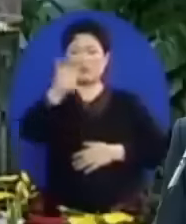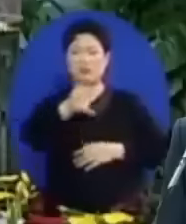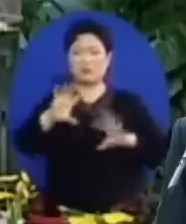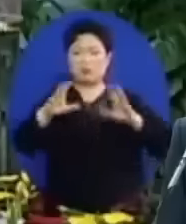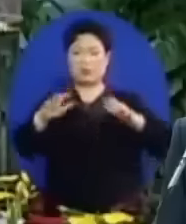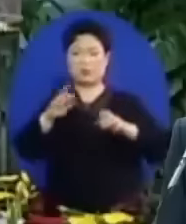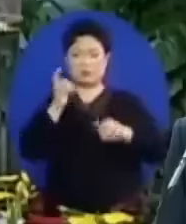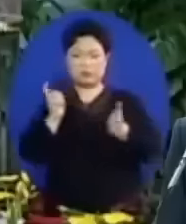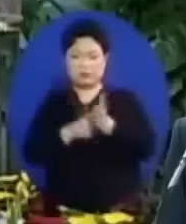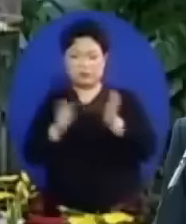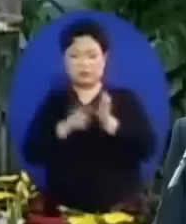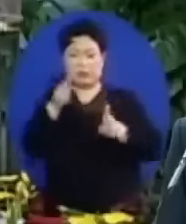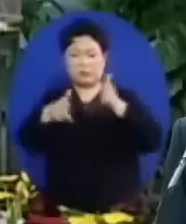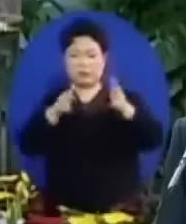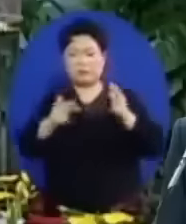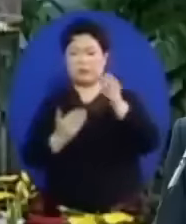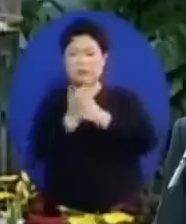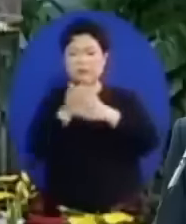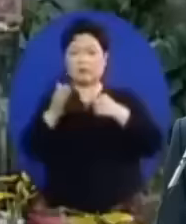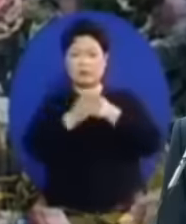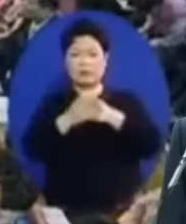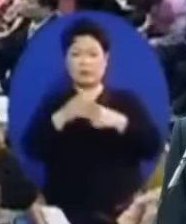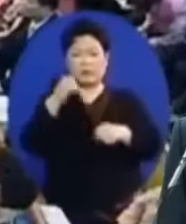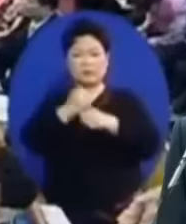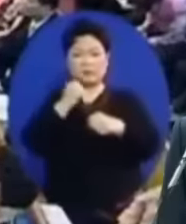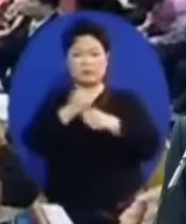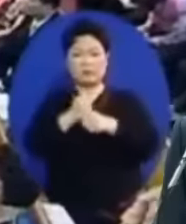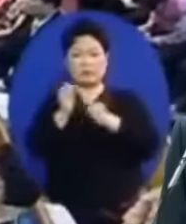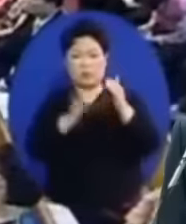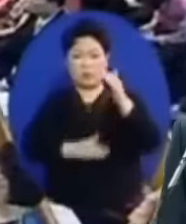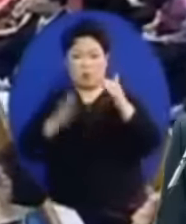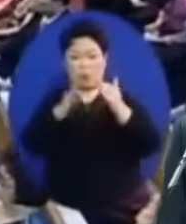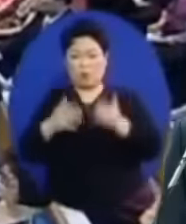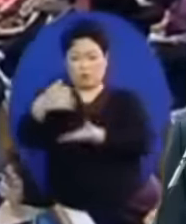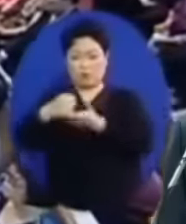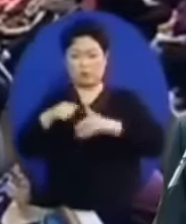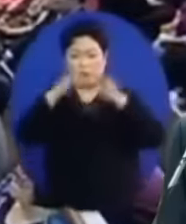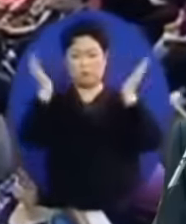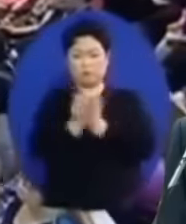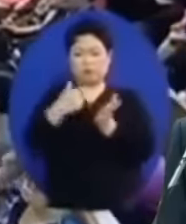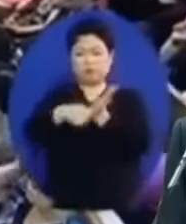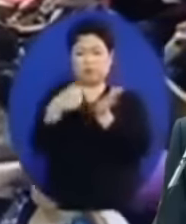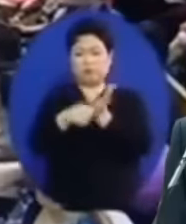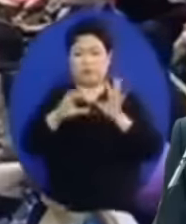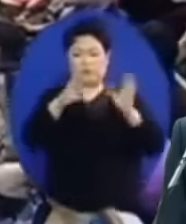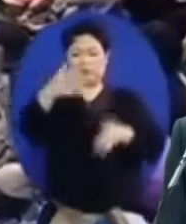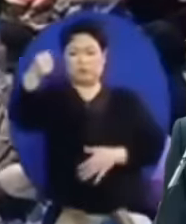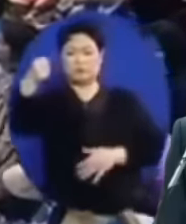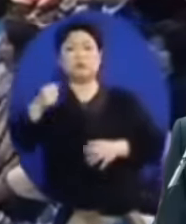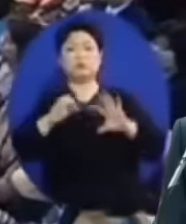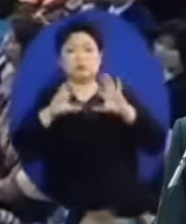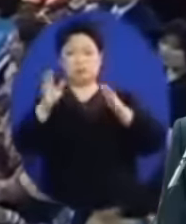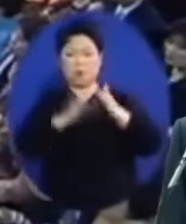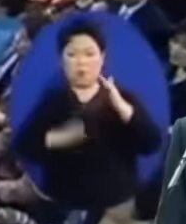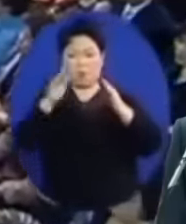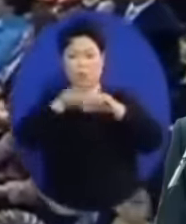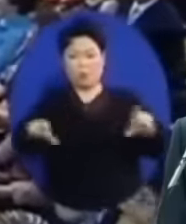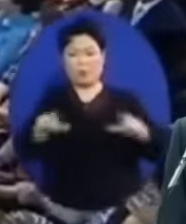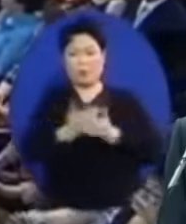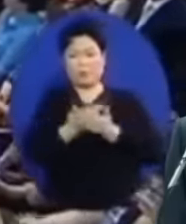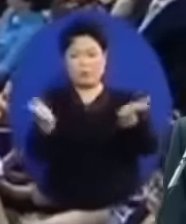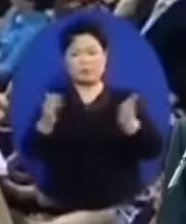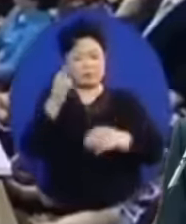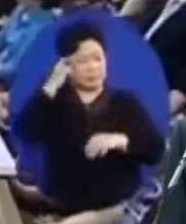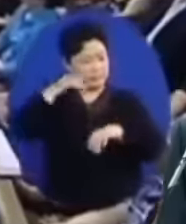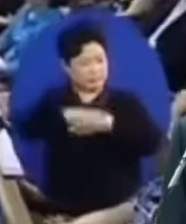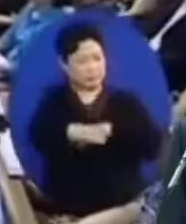급속한 산업화와 함께 일어난 것으로 생산재를 공공 소유하여 모든 물질은 국가가 갖고 국가가 공평하게 나누어준다는